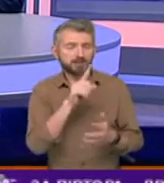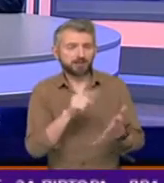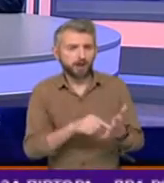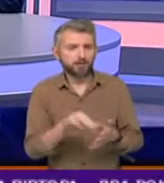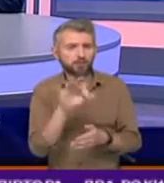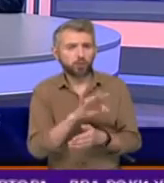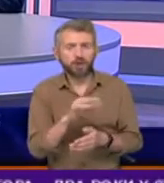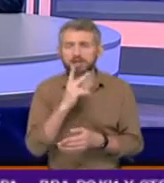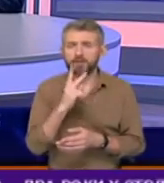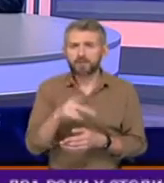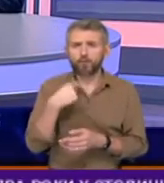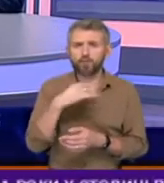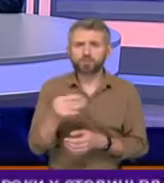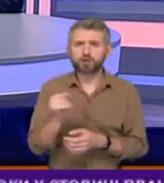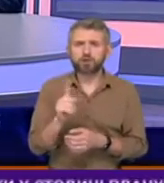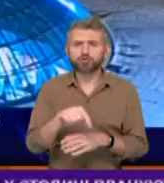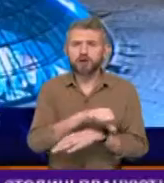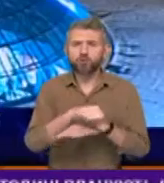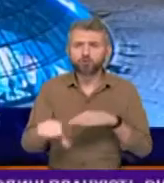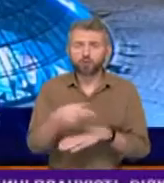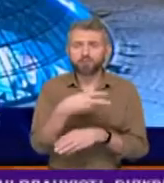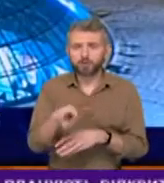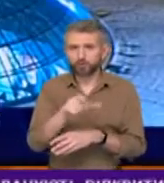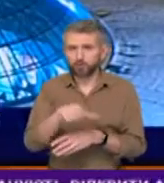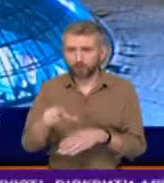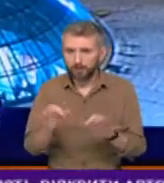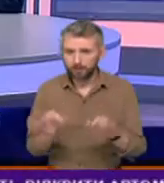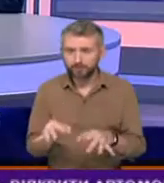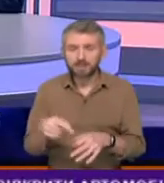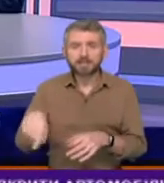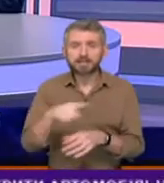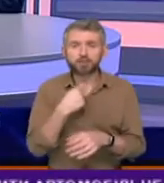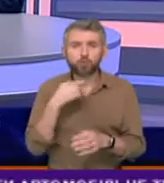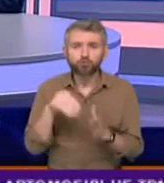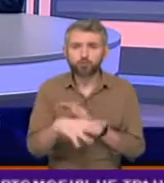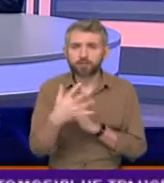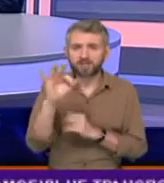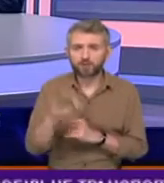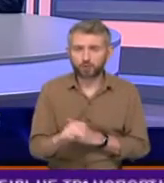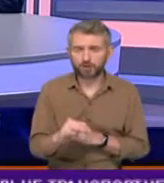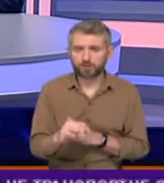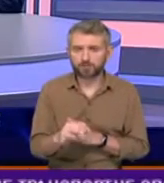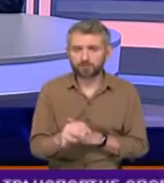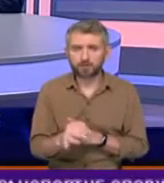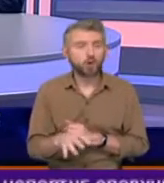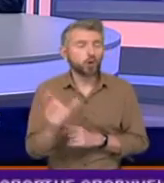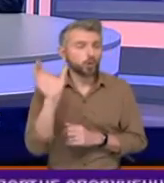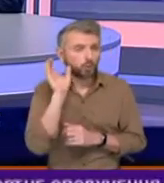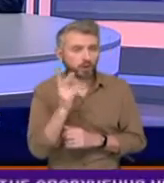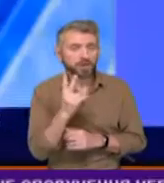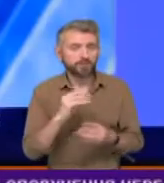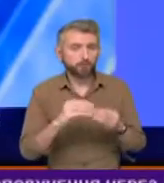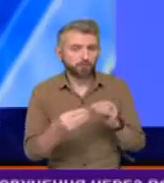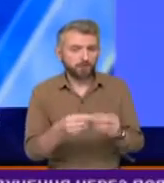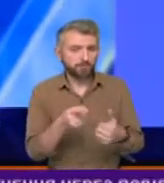дивіться, говорю про те, що за кордоном у нас там мільйони людей. З них проголосує 5%. Слухайте, дві